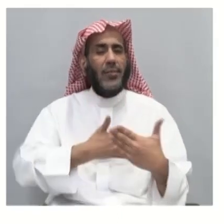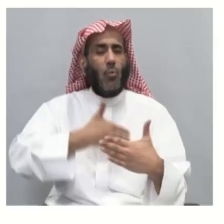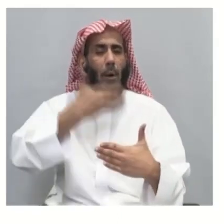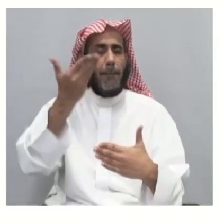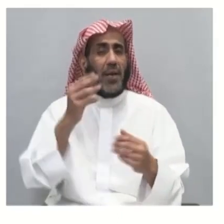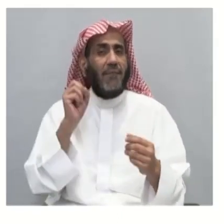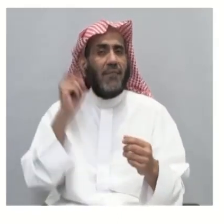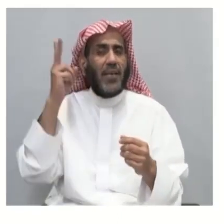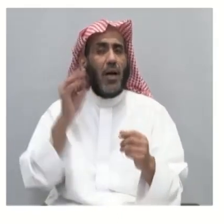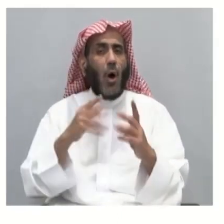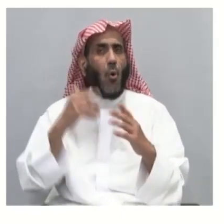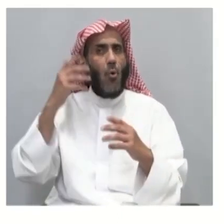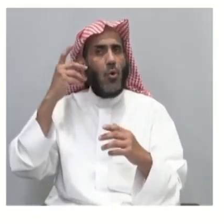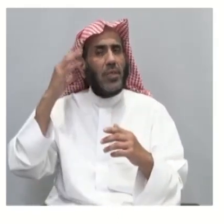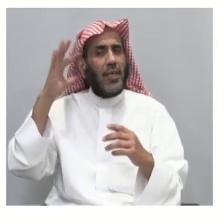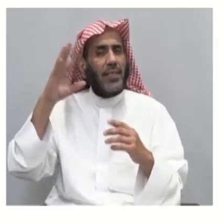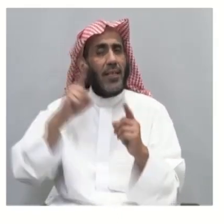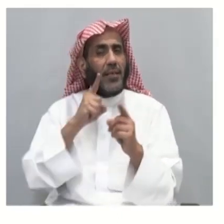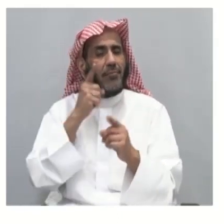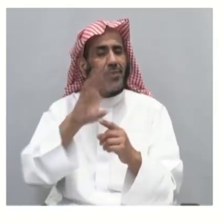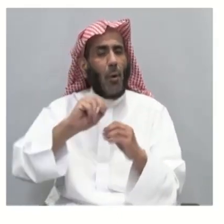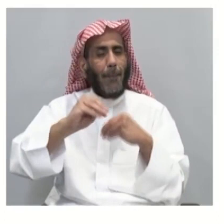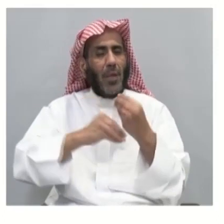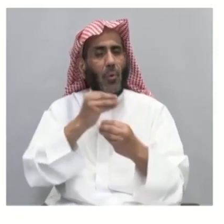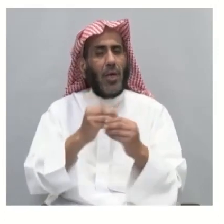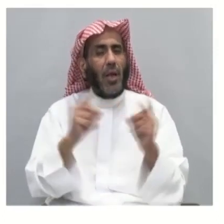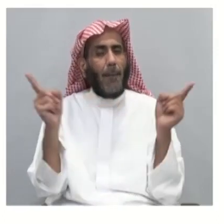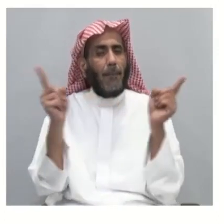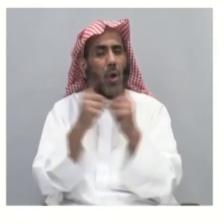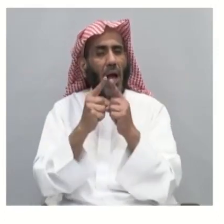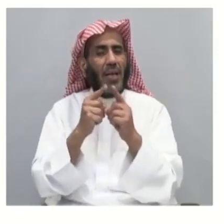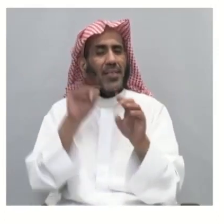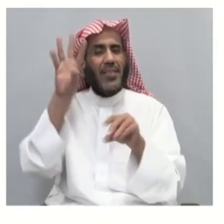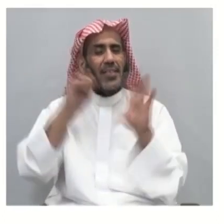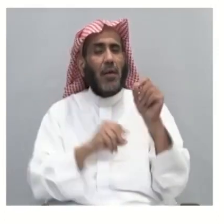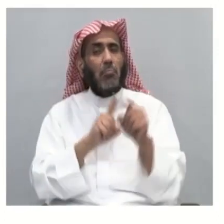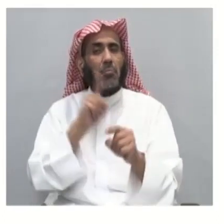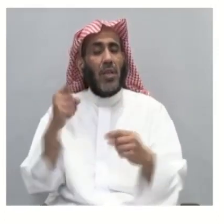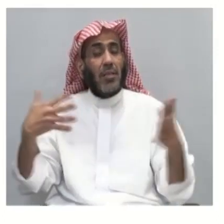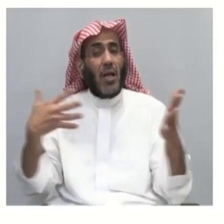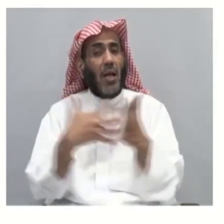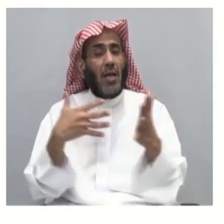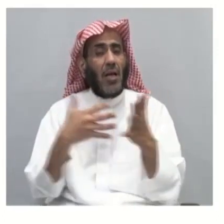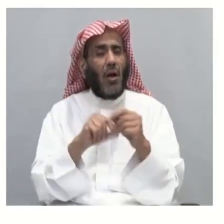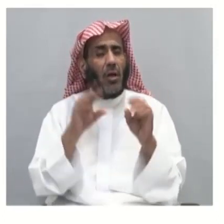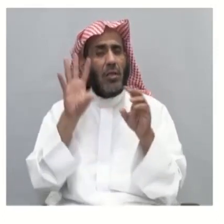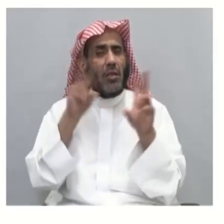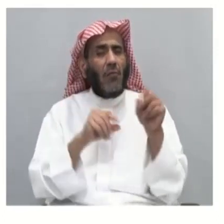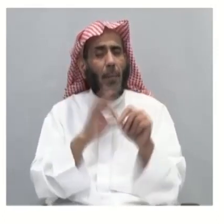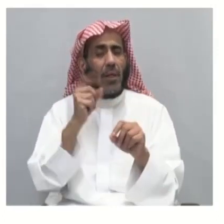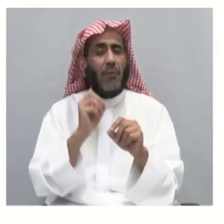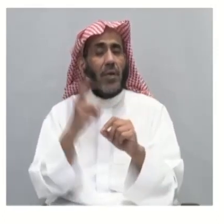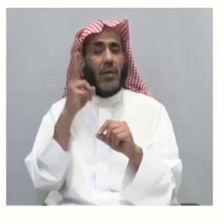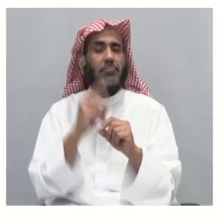عن فكره او وجهه نظر لك بتحويلها الى ملخص لقصه ذات احداث تفهم منها تلك الفكره